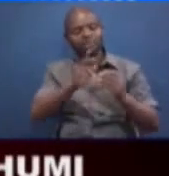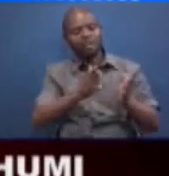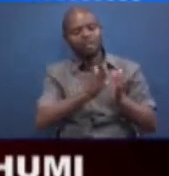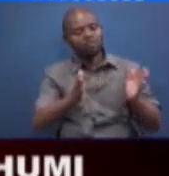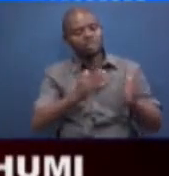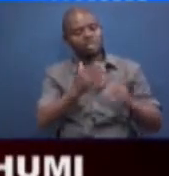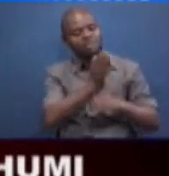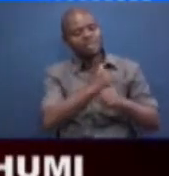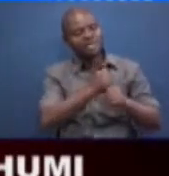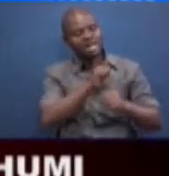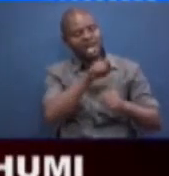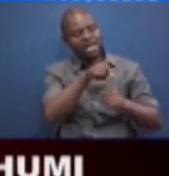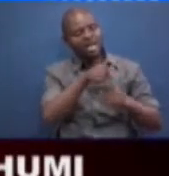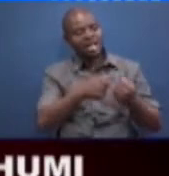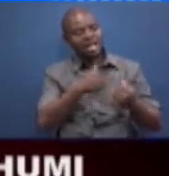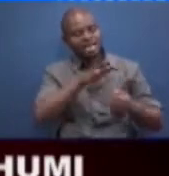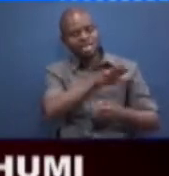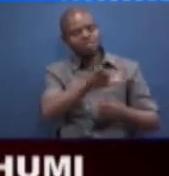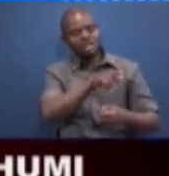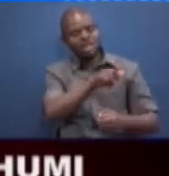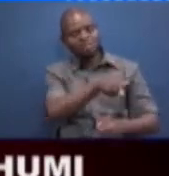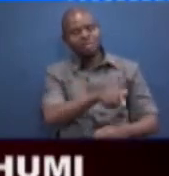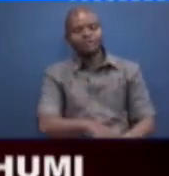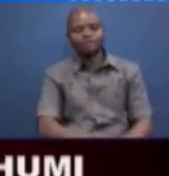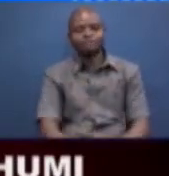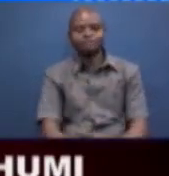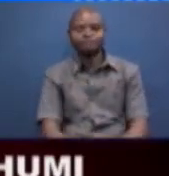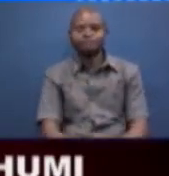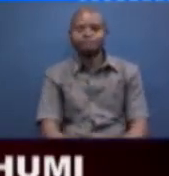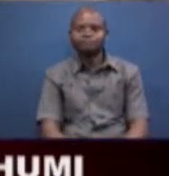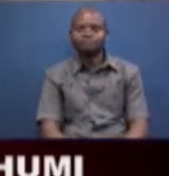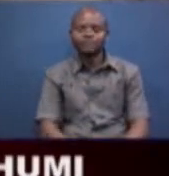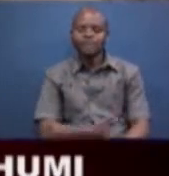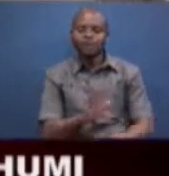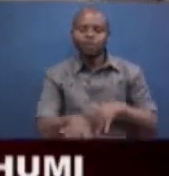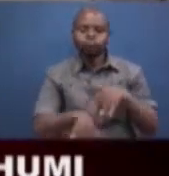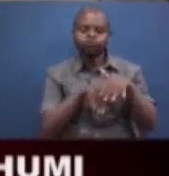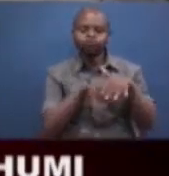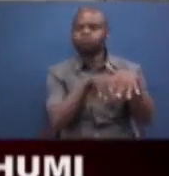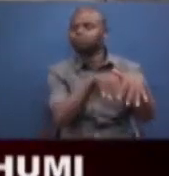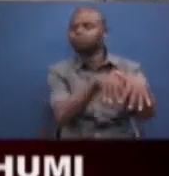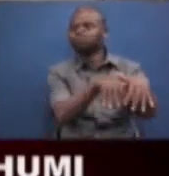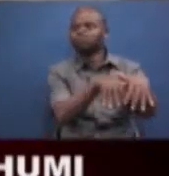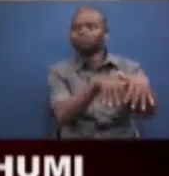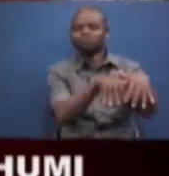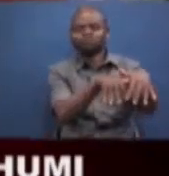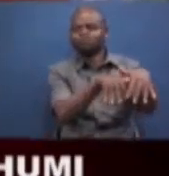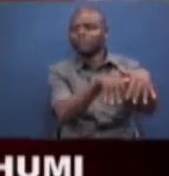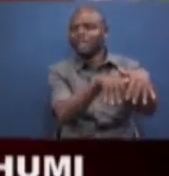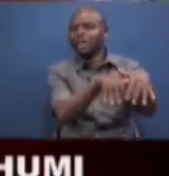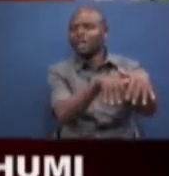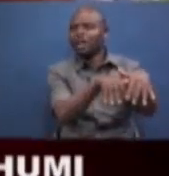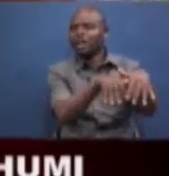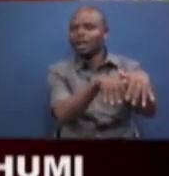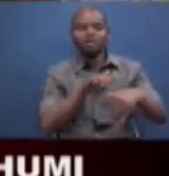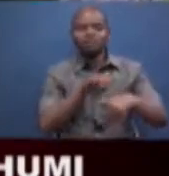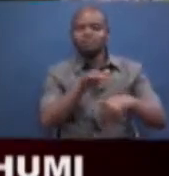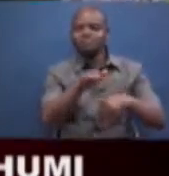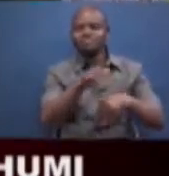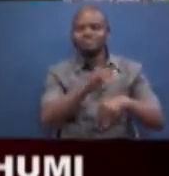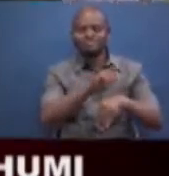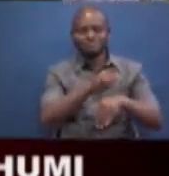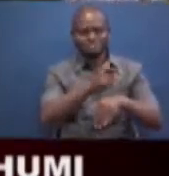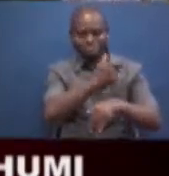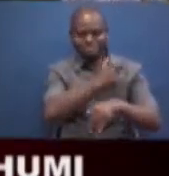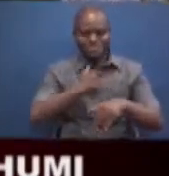fursa zinazopatikana kisiwani hapo. Ni msafara wa makamu mwenyekiti wa CCM Zanzibar ambaye pia ni rais wa Zanzibar na mwenyekiti wa